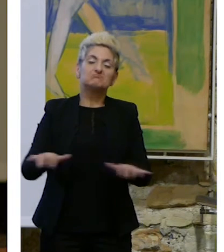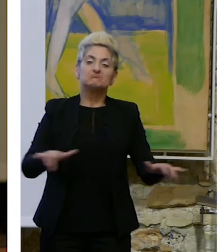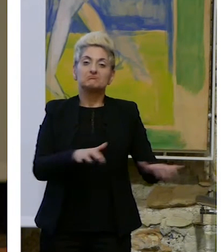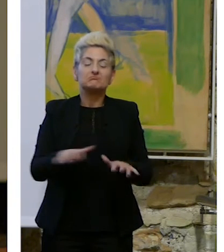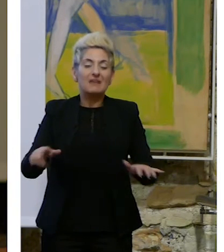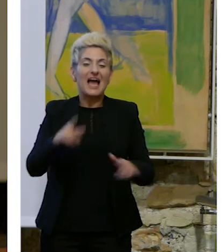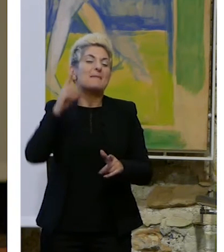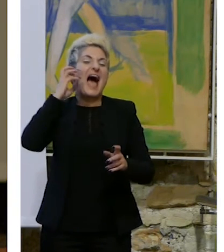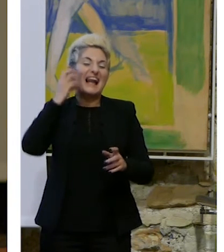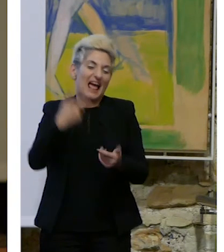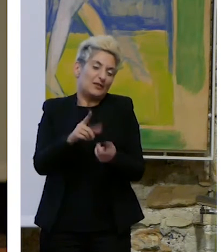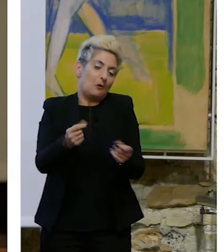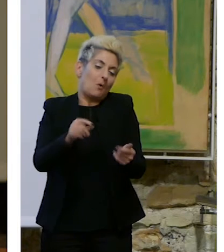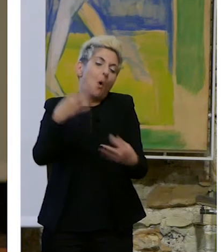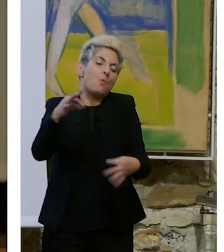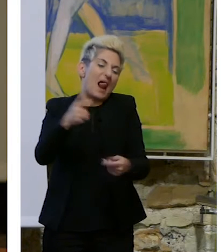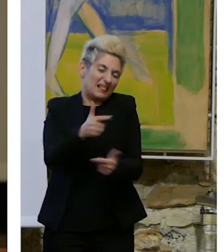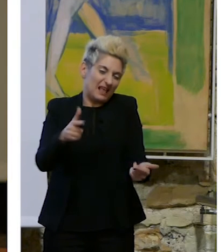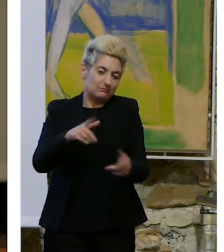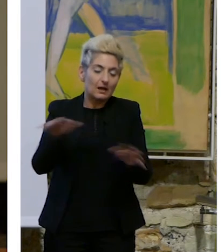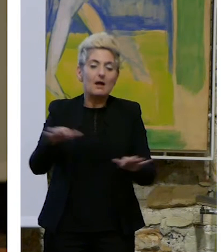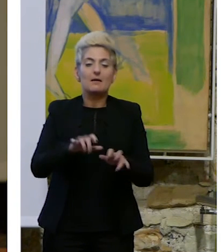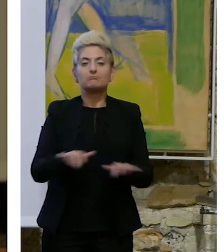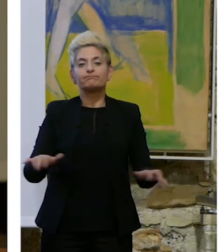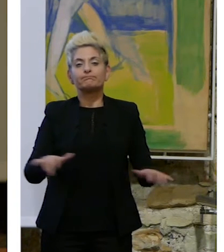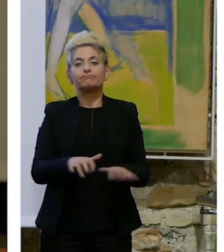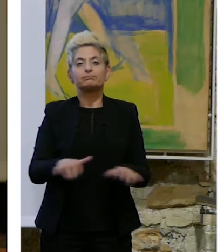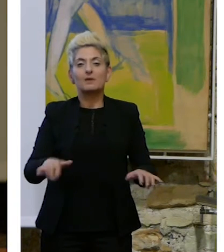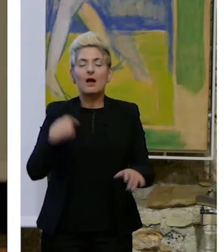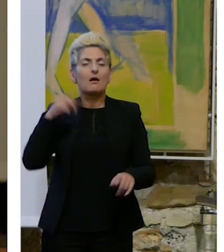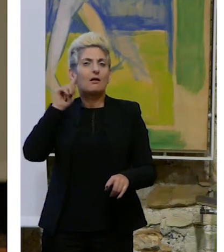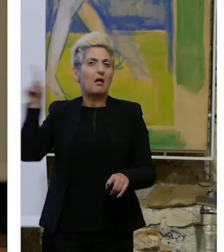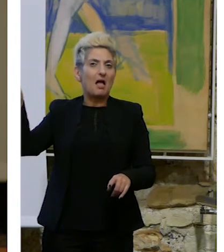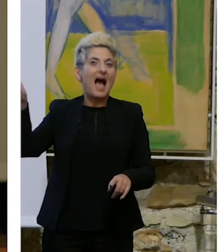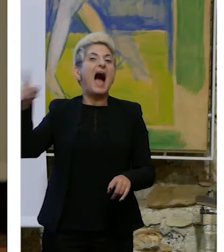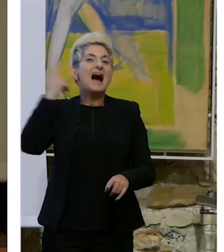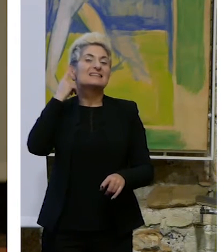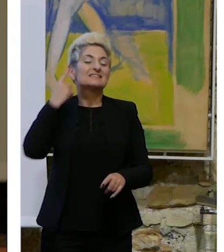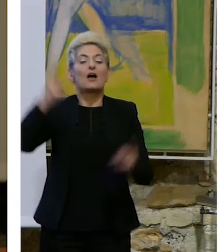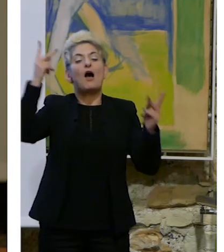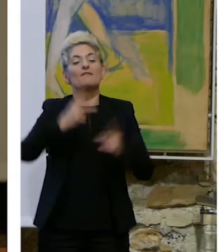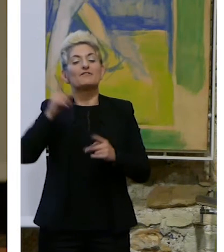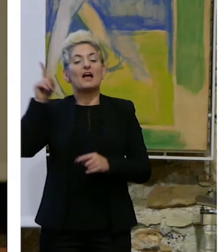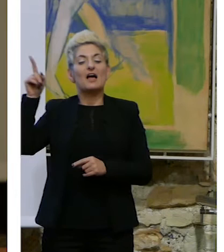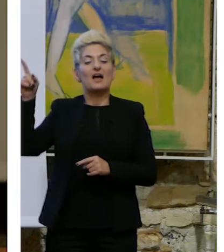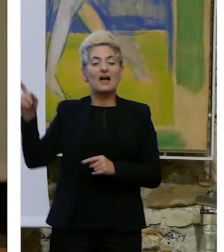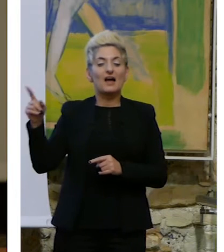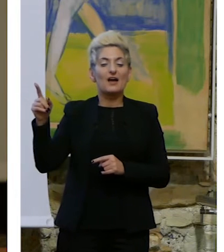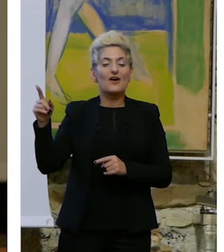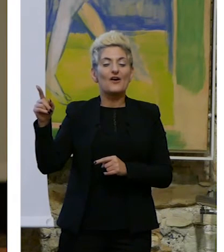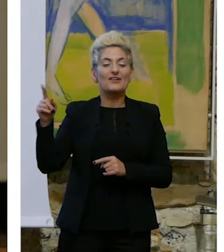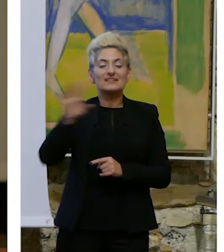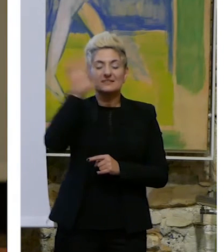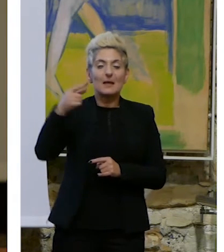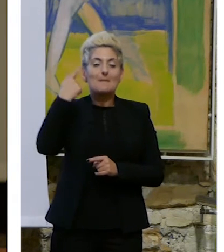la sensazione che quello che abbiamo sentito sia autentico. Perché? Perché in parte noi sentiamo